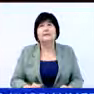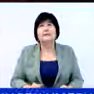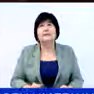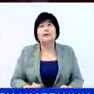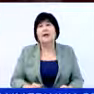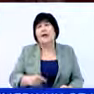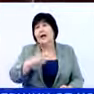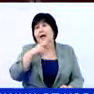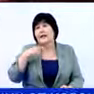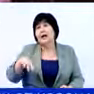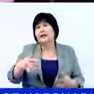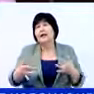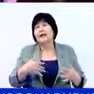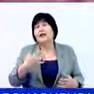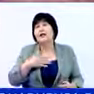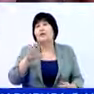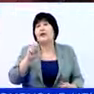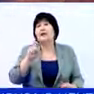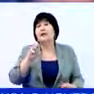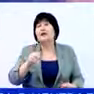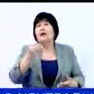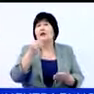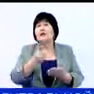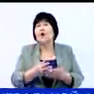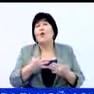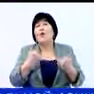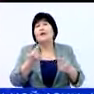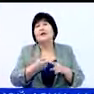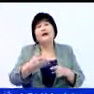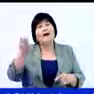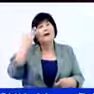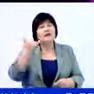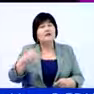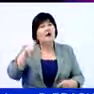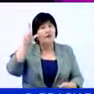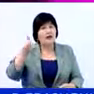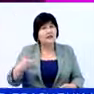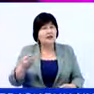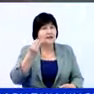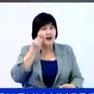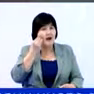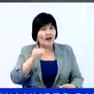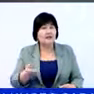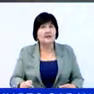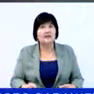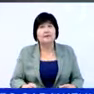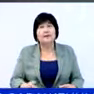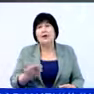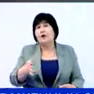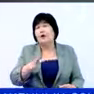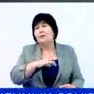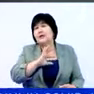На российской эстраде нашего Батырхана особо ценили и уважали за талант, за его человеческие качества. Каким замечательным